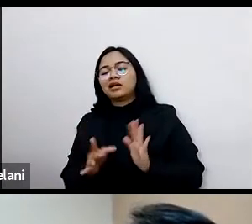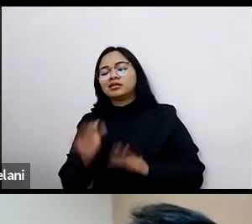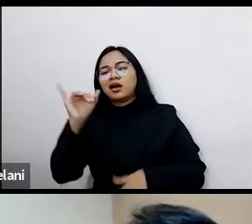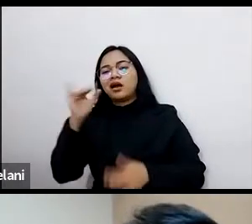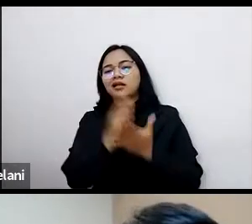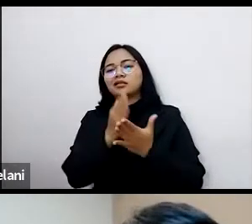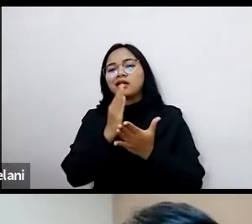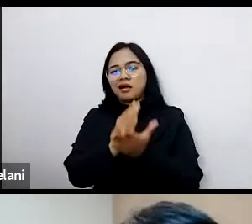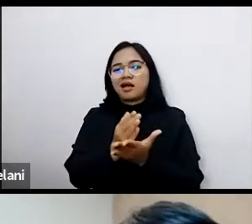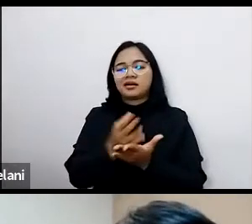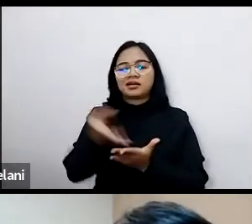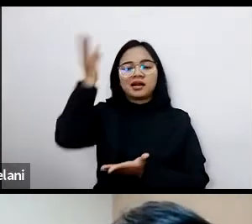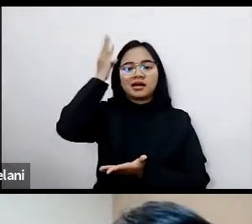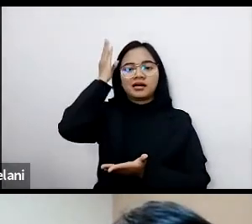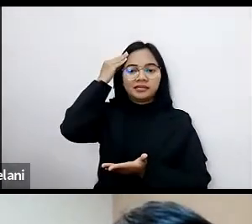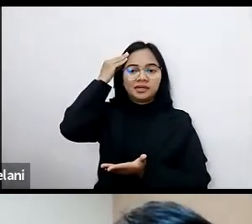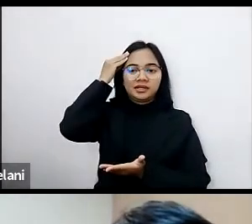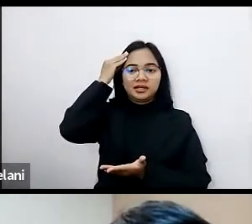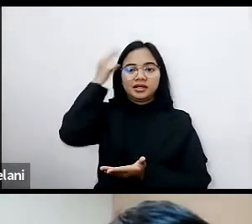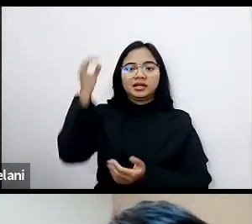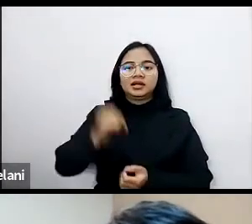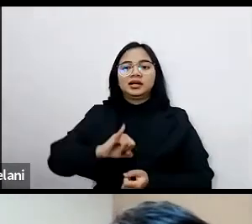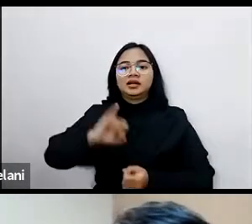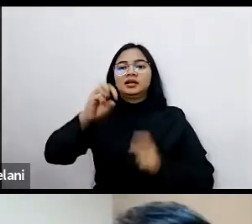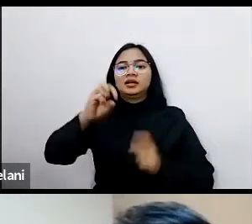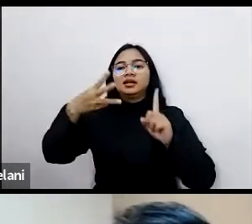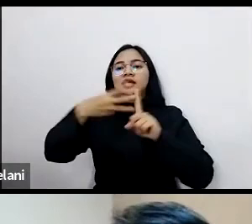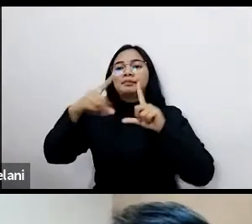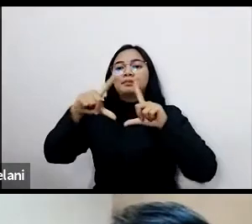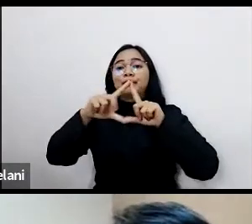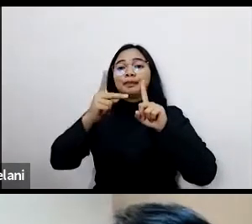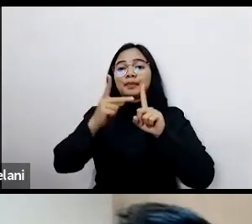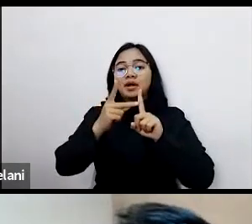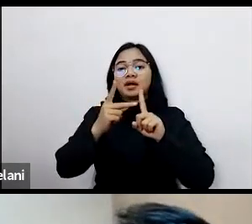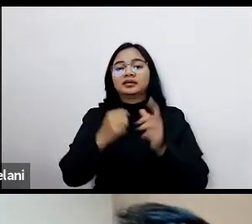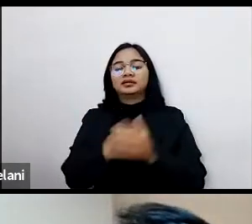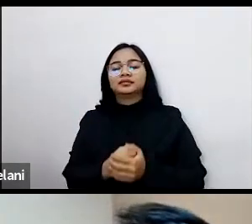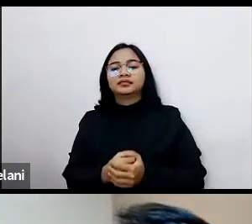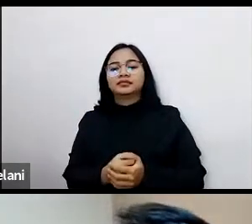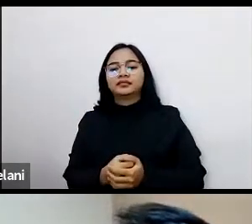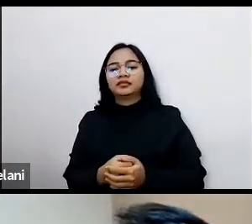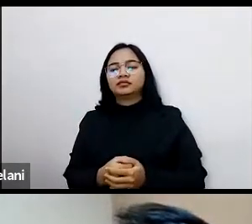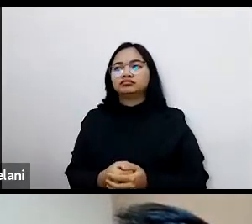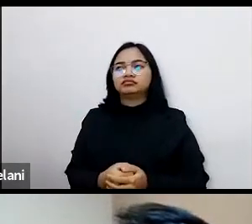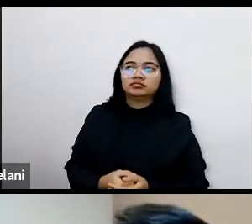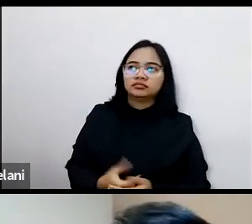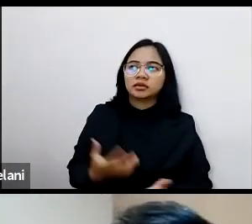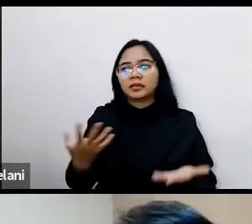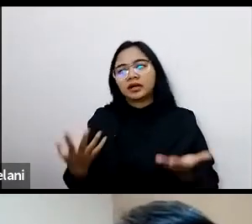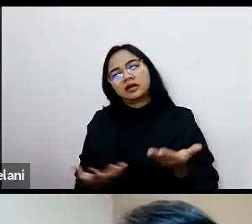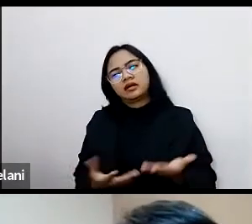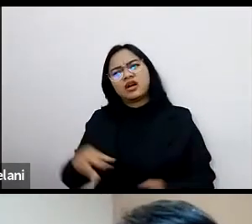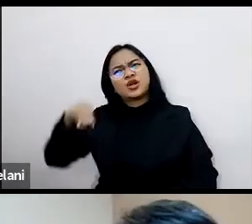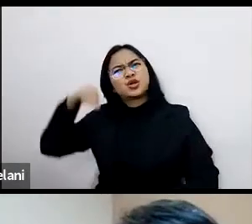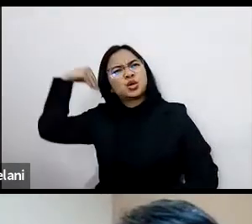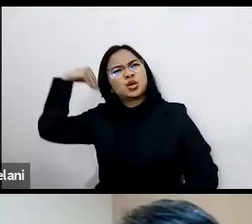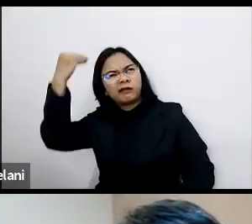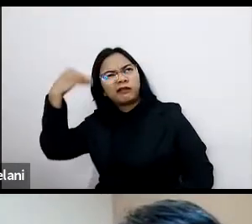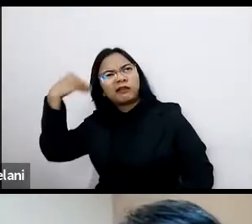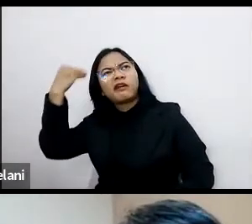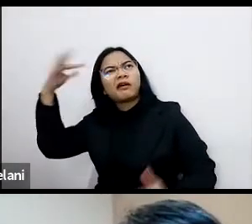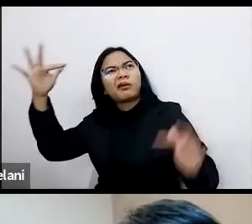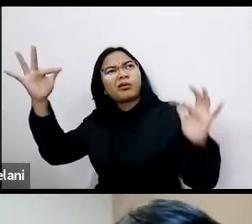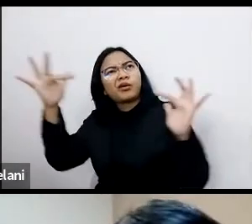perempuan. Misalnya tentang bagaimana proses pekerjaan dan bagaimana susahnya terkoneksi dengan akademisi